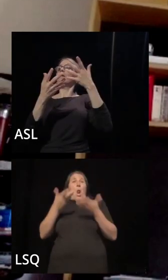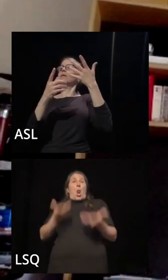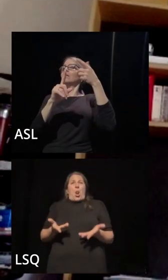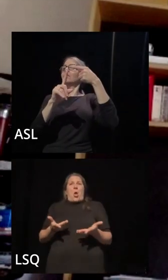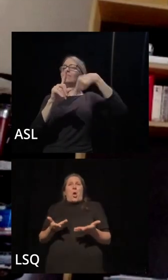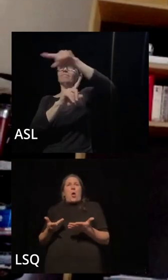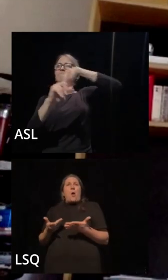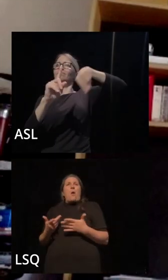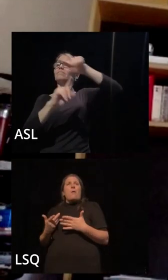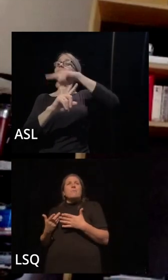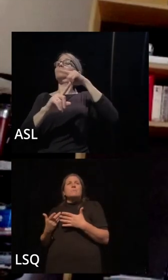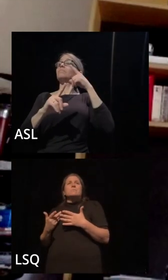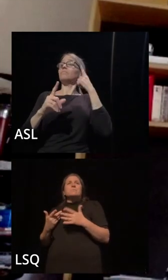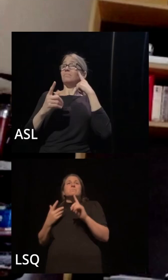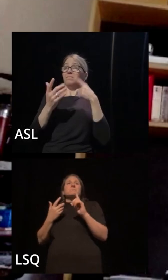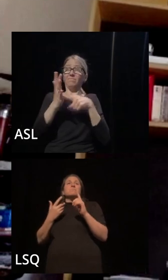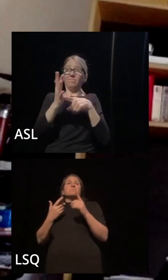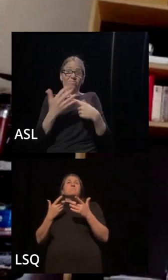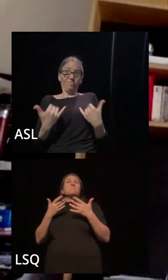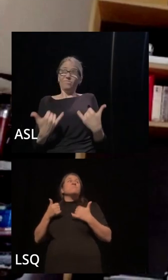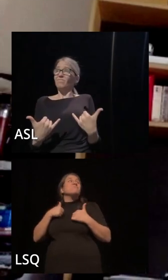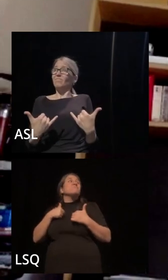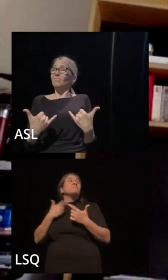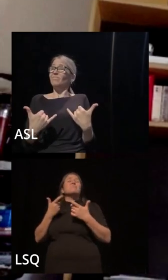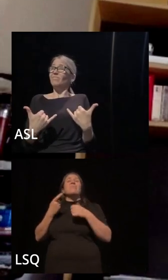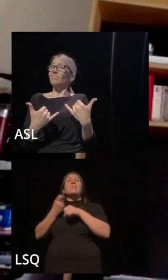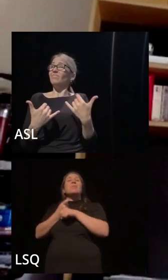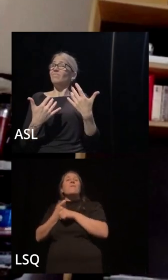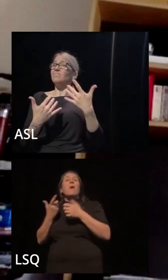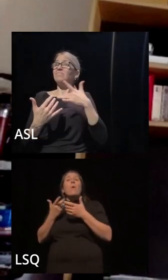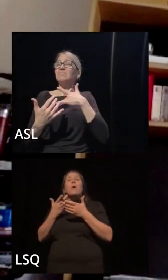marginaux, ne sont pas